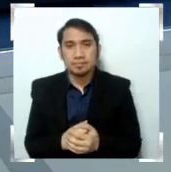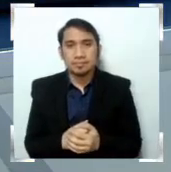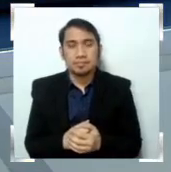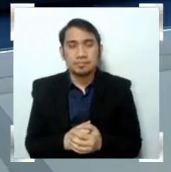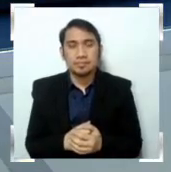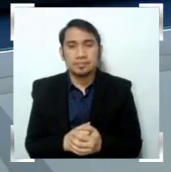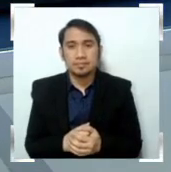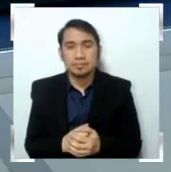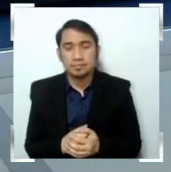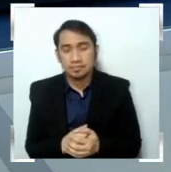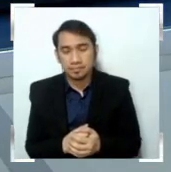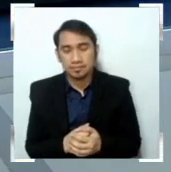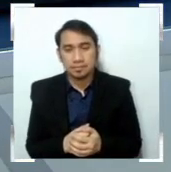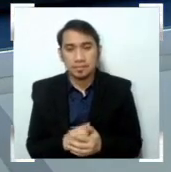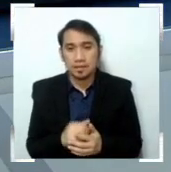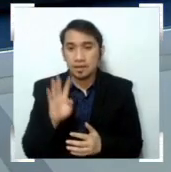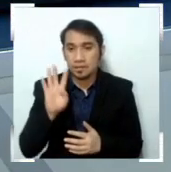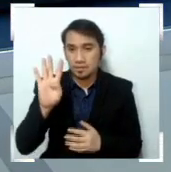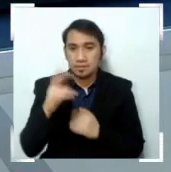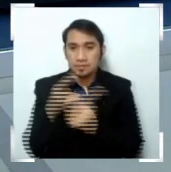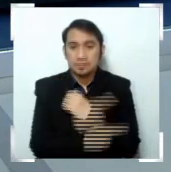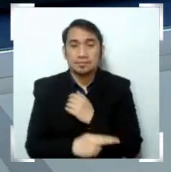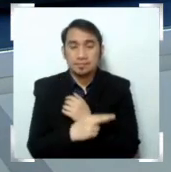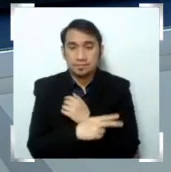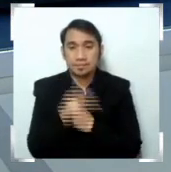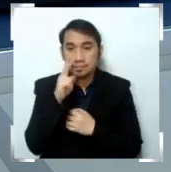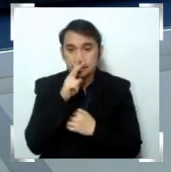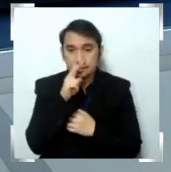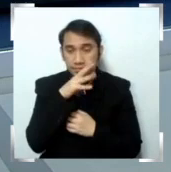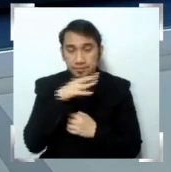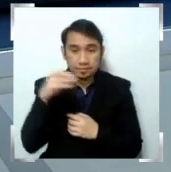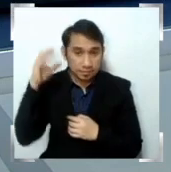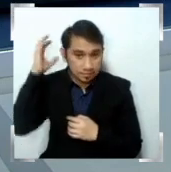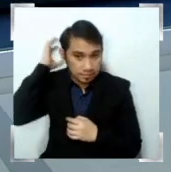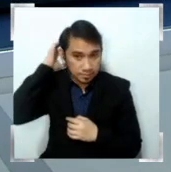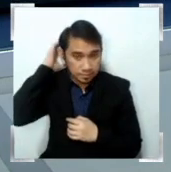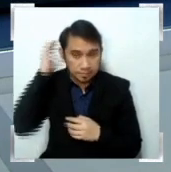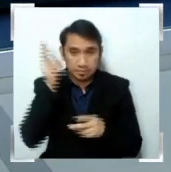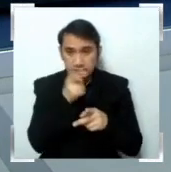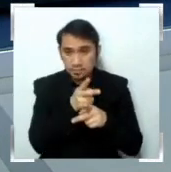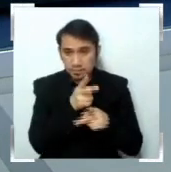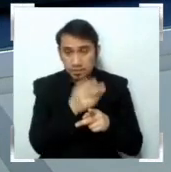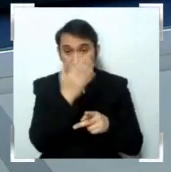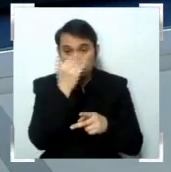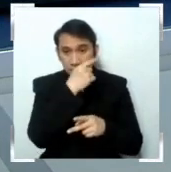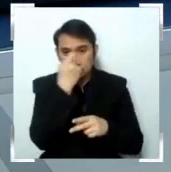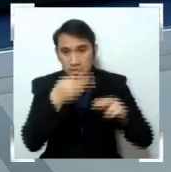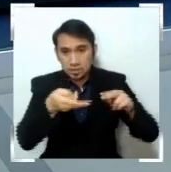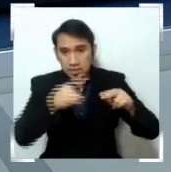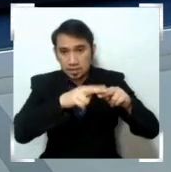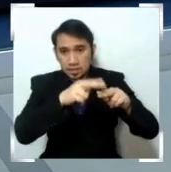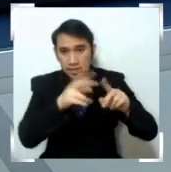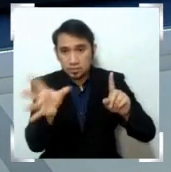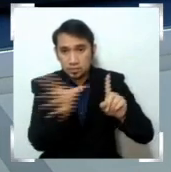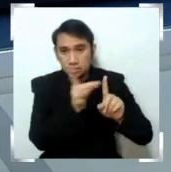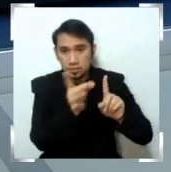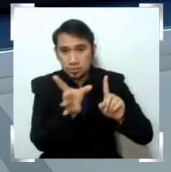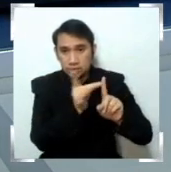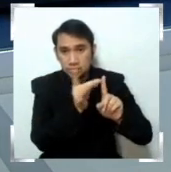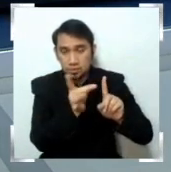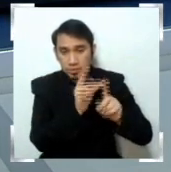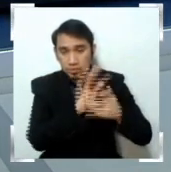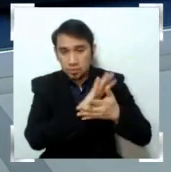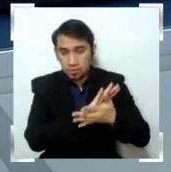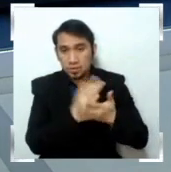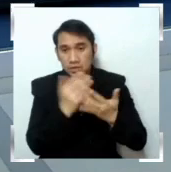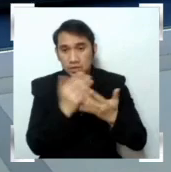Apat na rehiyon naman sa Visayas at Mindanao ang binabantayan dahil sa pagtaas ng COVID cases. Inibisigan naman sa Pili, Camarines Sur ang party